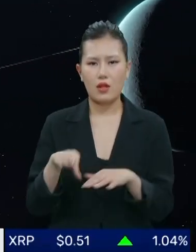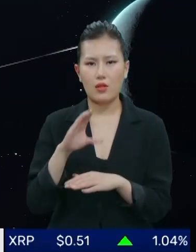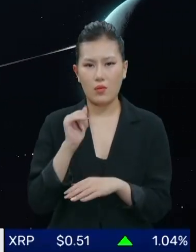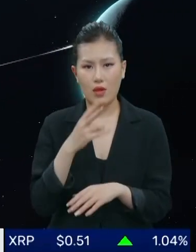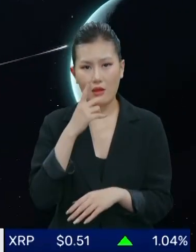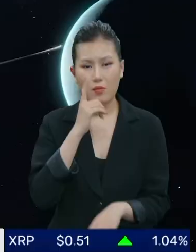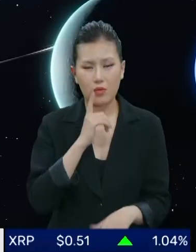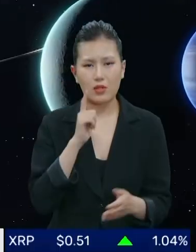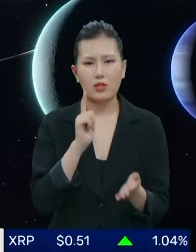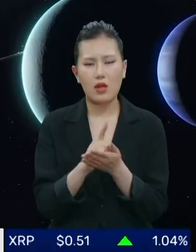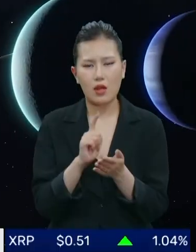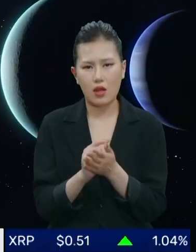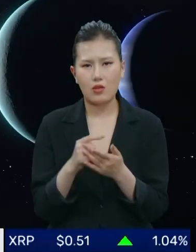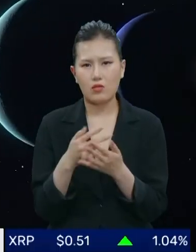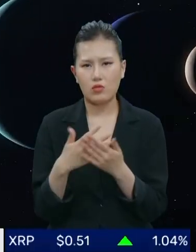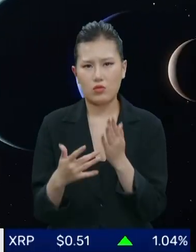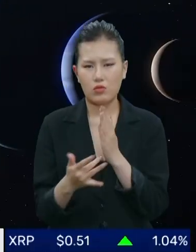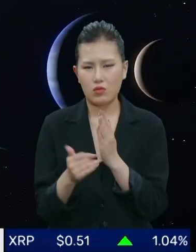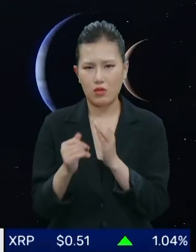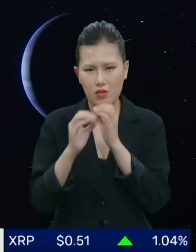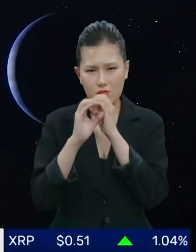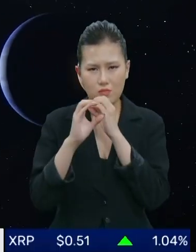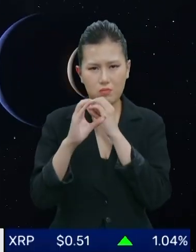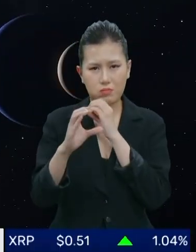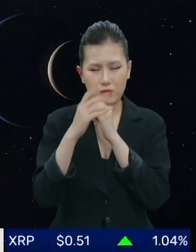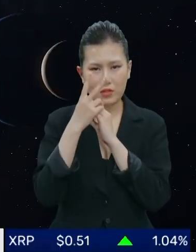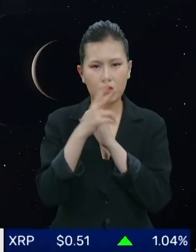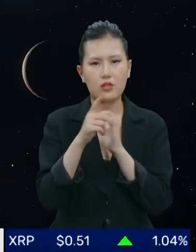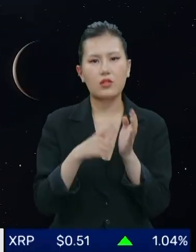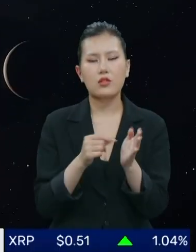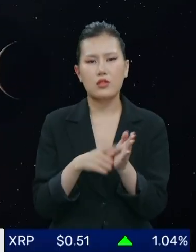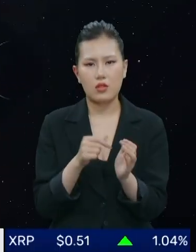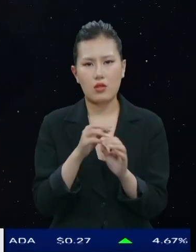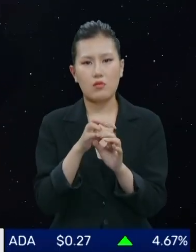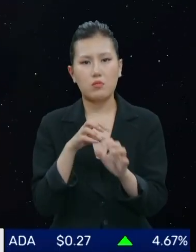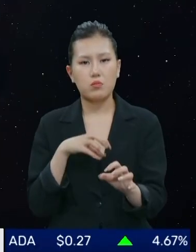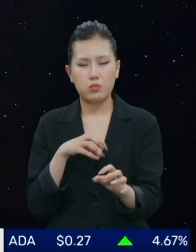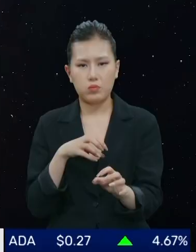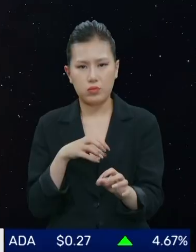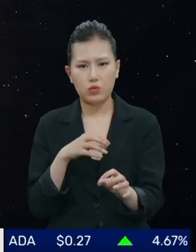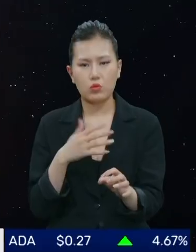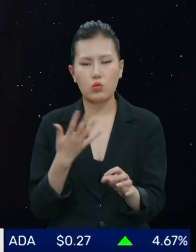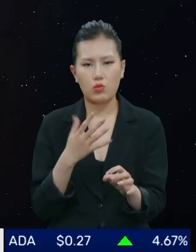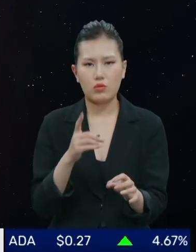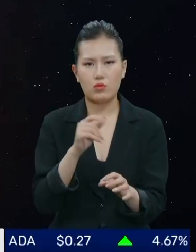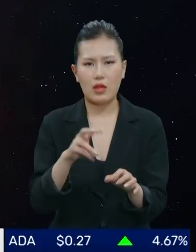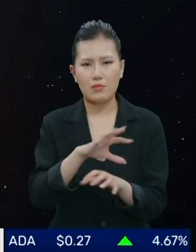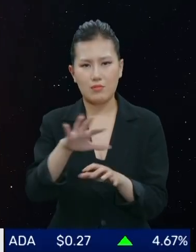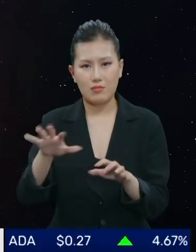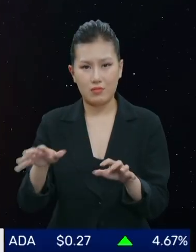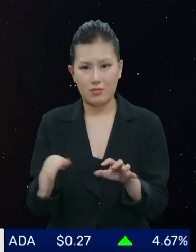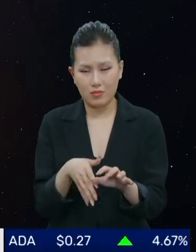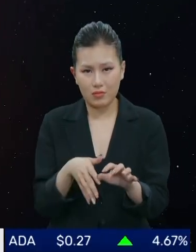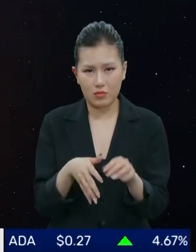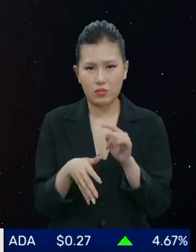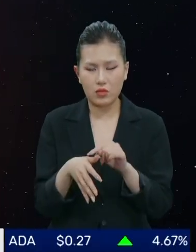заавал мэрэгжлийн гараг дурандах телескоптой байх шаардлагатай байна. Гаргуудын зэрэгцээ харагдах давтамж нь гаргуудын тойрог зам, тэдгээрийн байрлалаас хамаарч өөр өөр байдаг